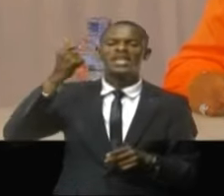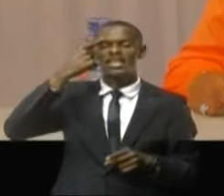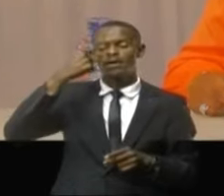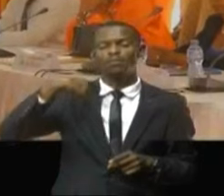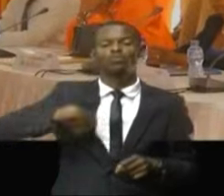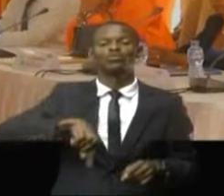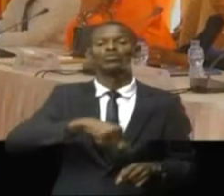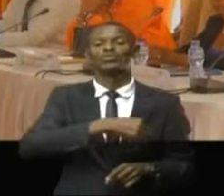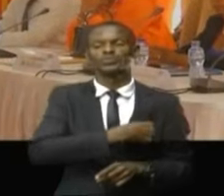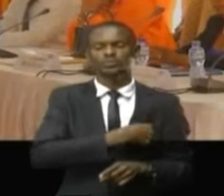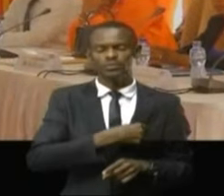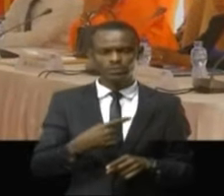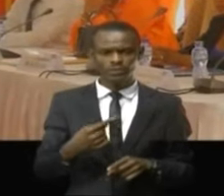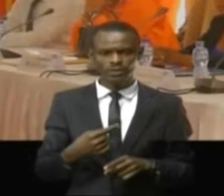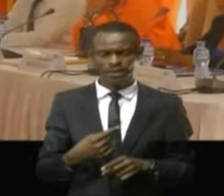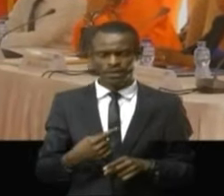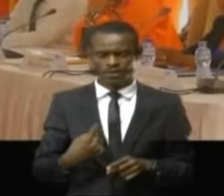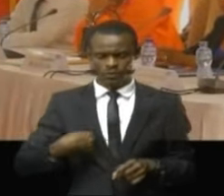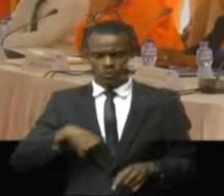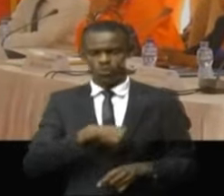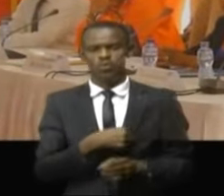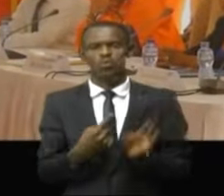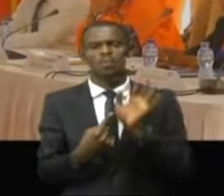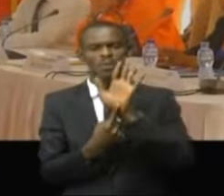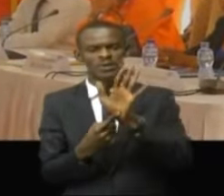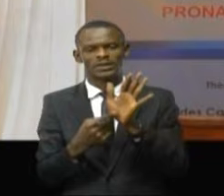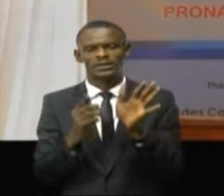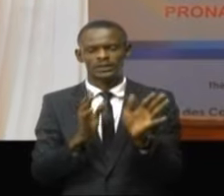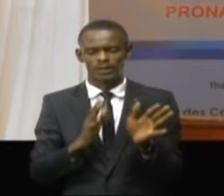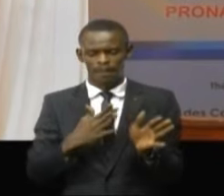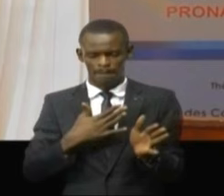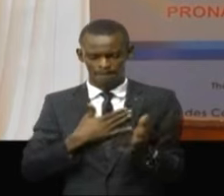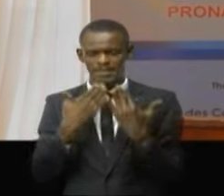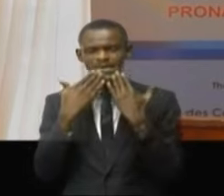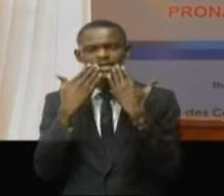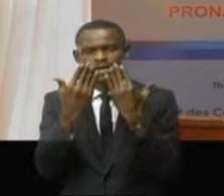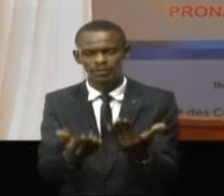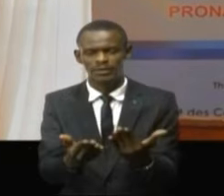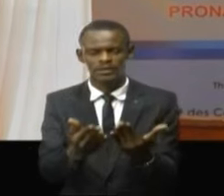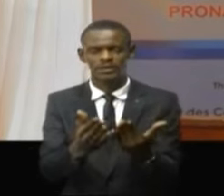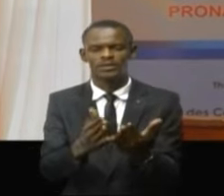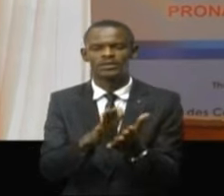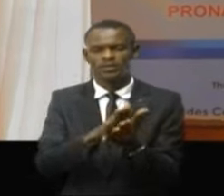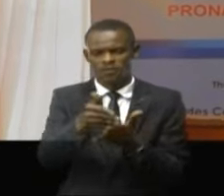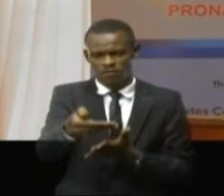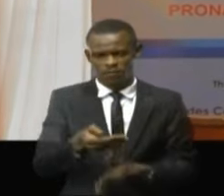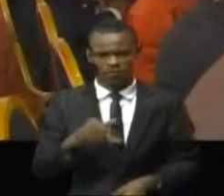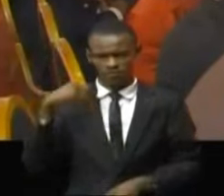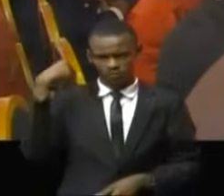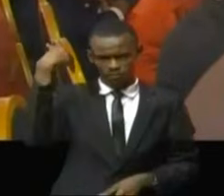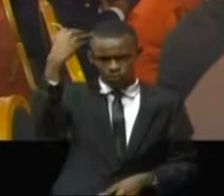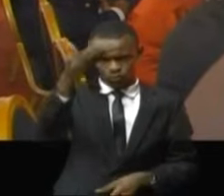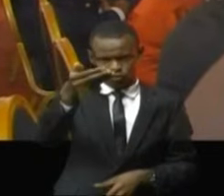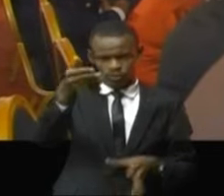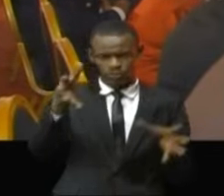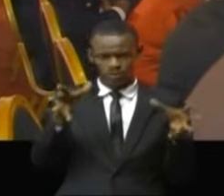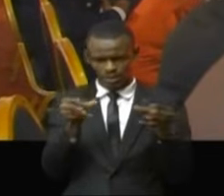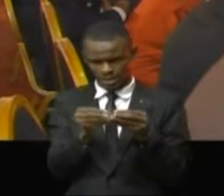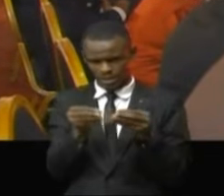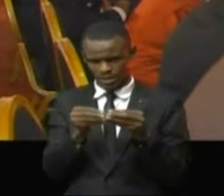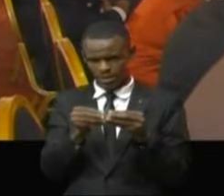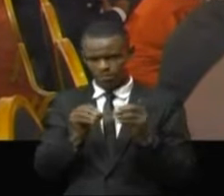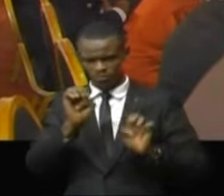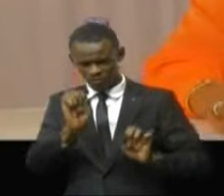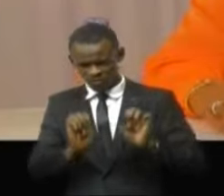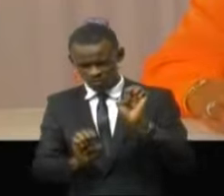remerciements, je vous invite à prendre rendez-vous très prochainement à l'occasion d'une revue de la mise en œuvre du PRONAREC 2.